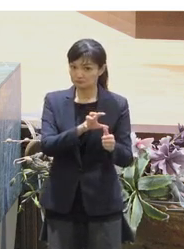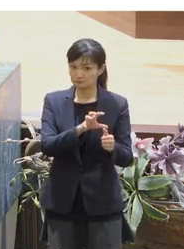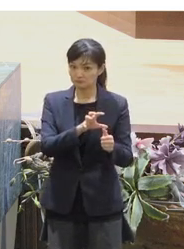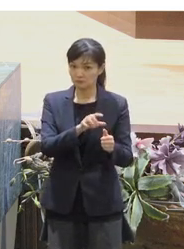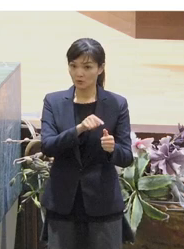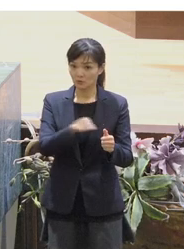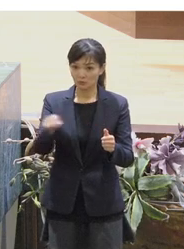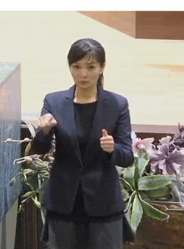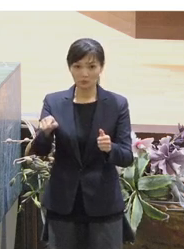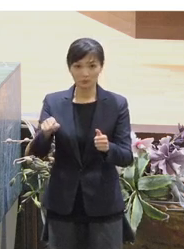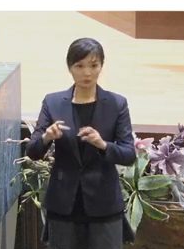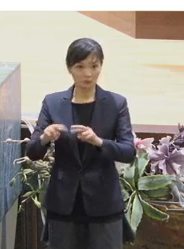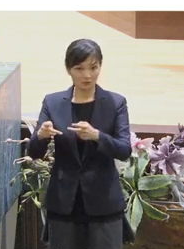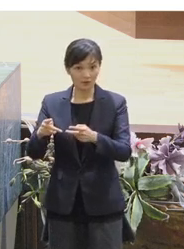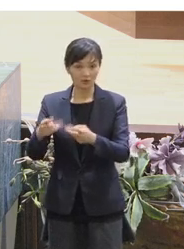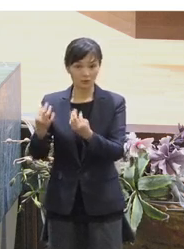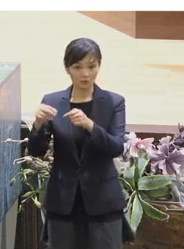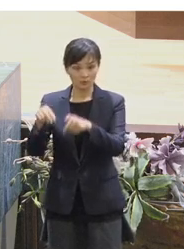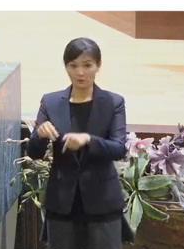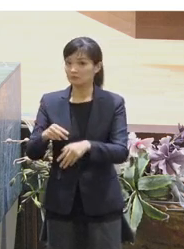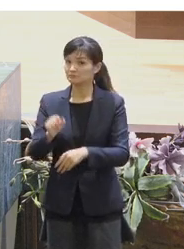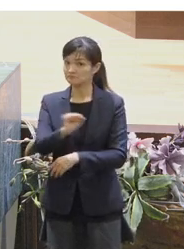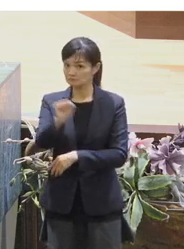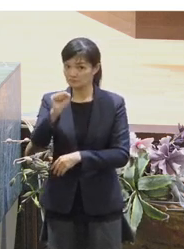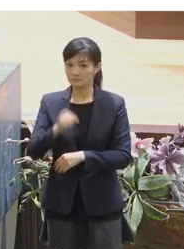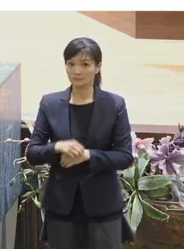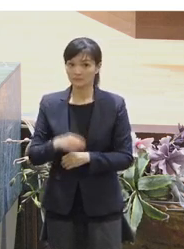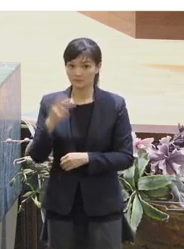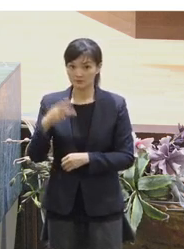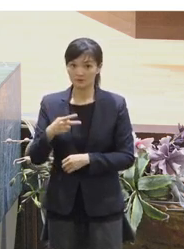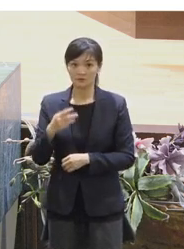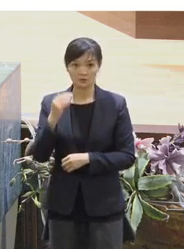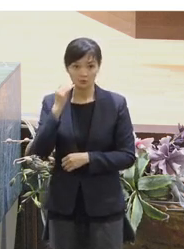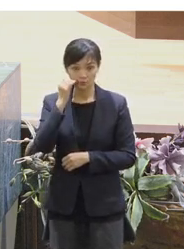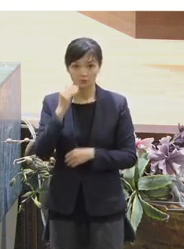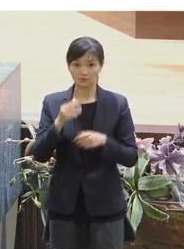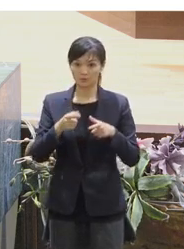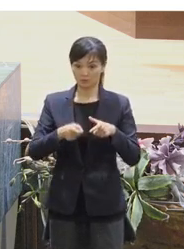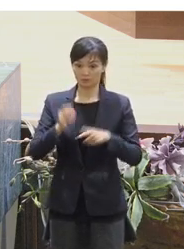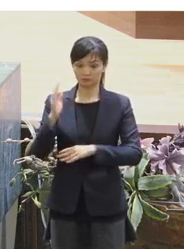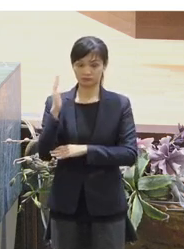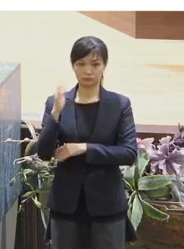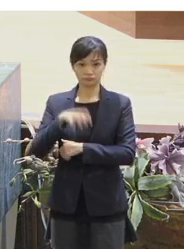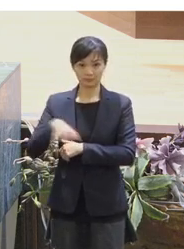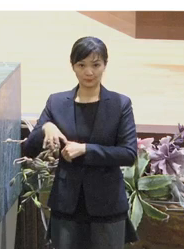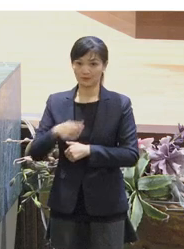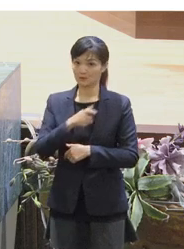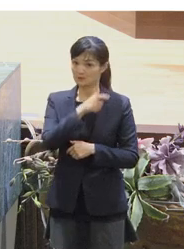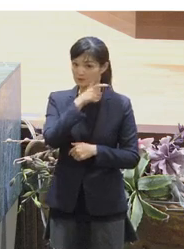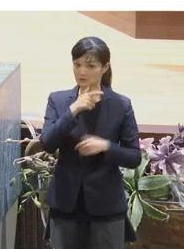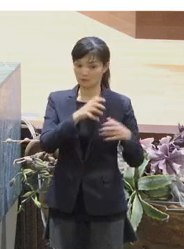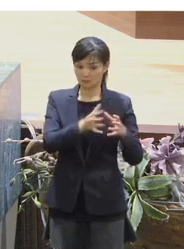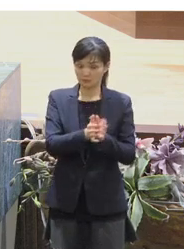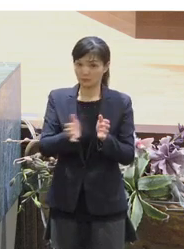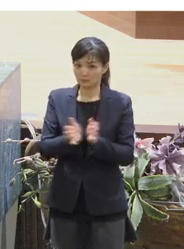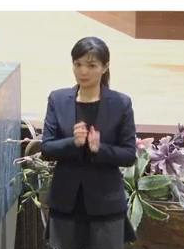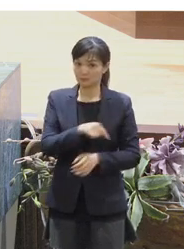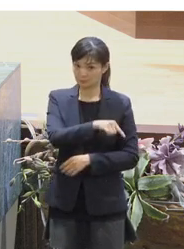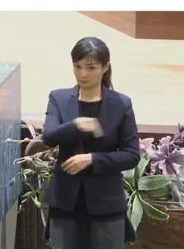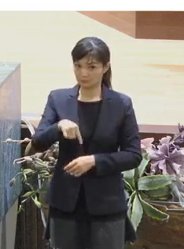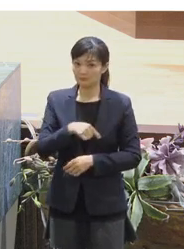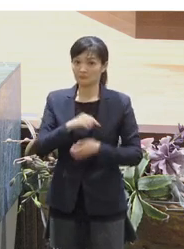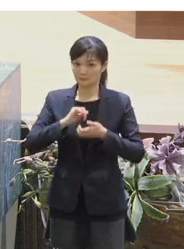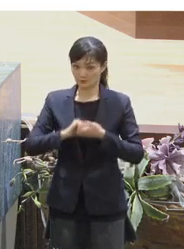用数位的那一部分，那任何的服务的提供者，不管是公部门还是私部门，都必须要就是保留